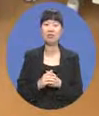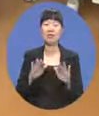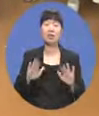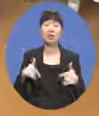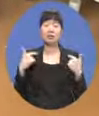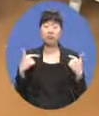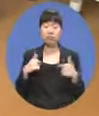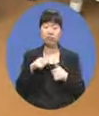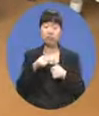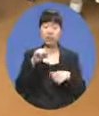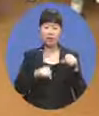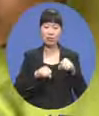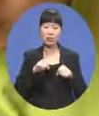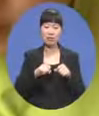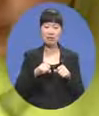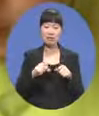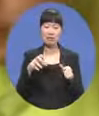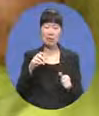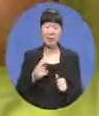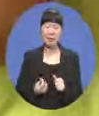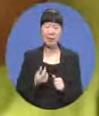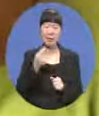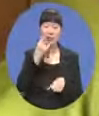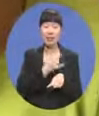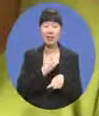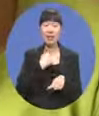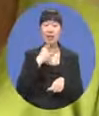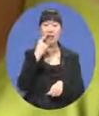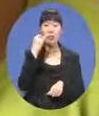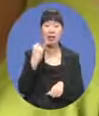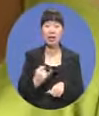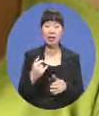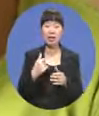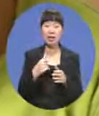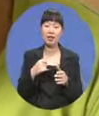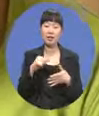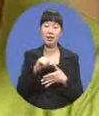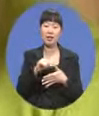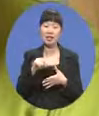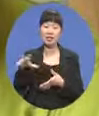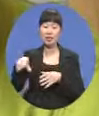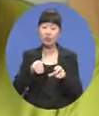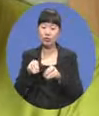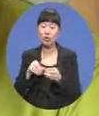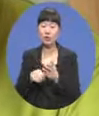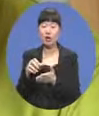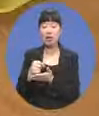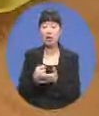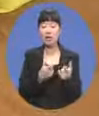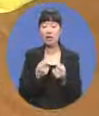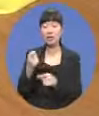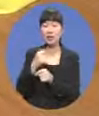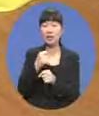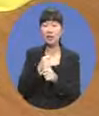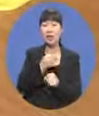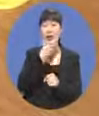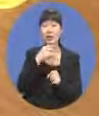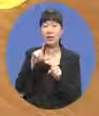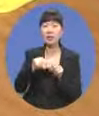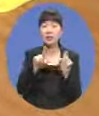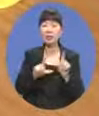늘 민재의 행동을 다그치기만 했던 엄마. 민재가 주워온 물건으로 함께 만들기를 하며 행복한 시간을